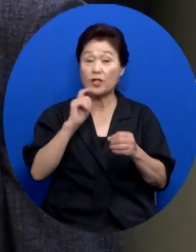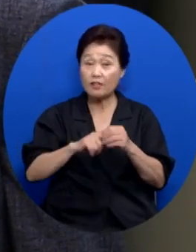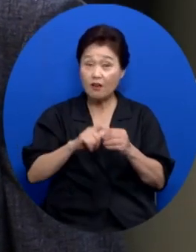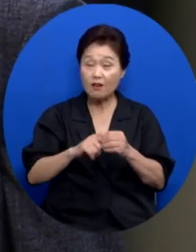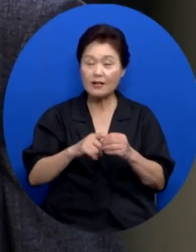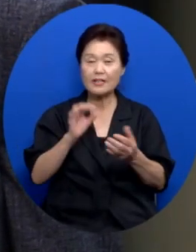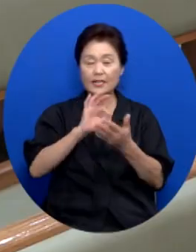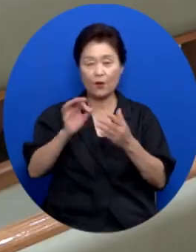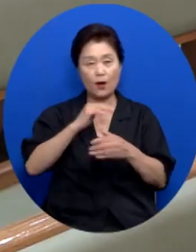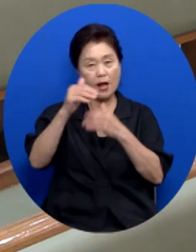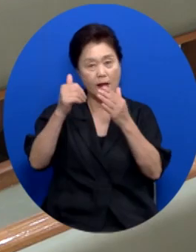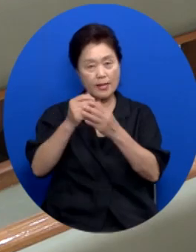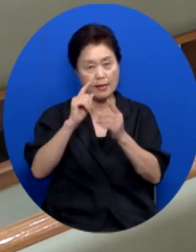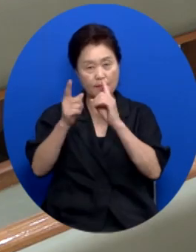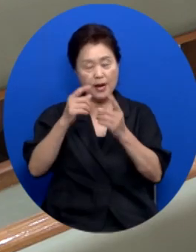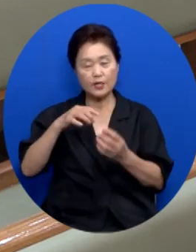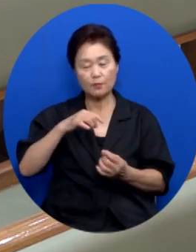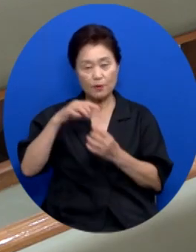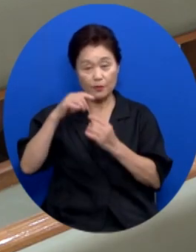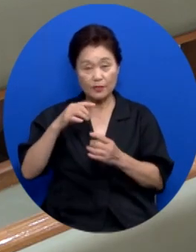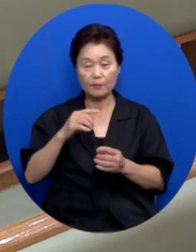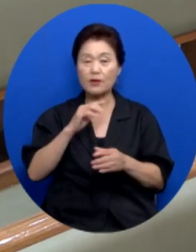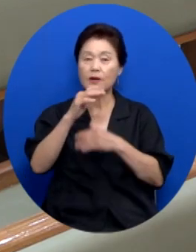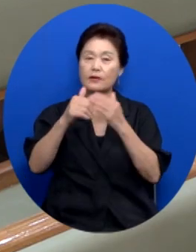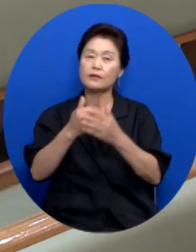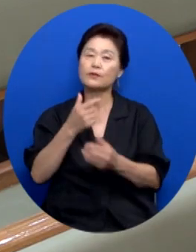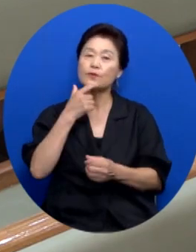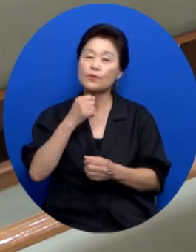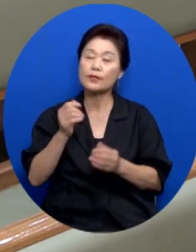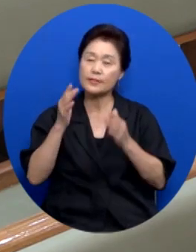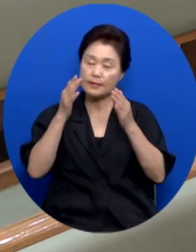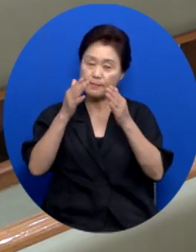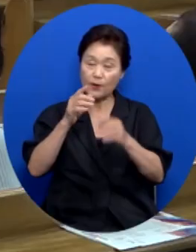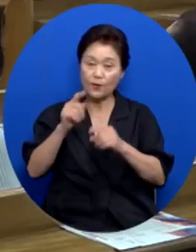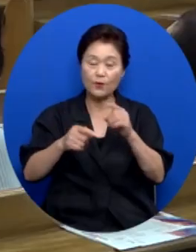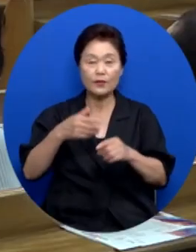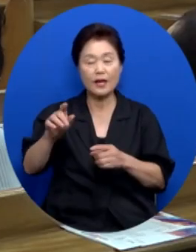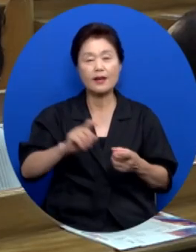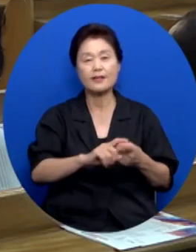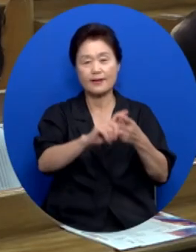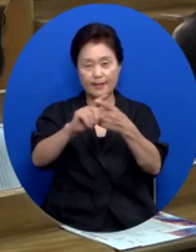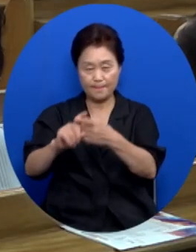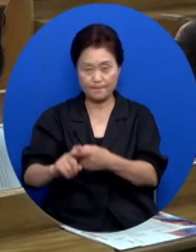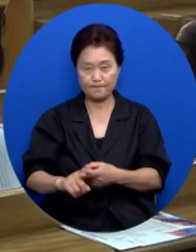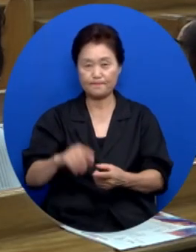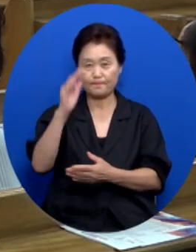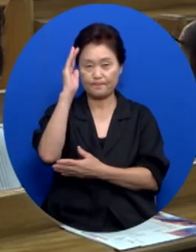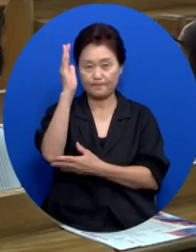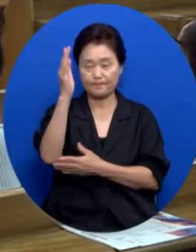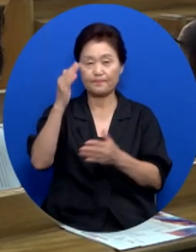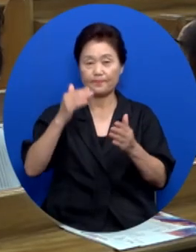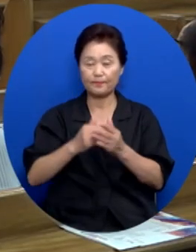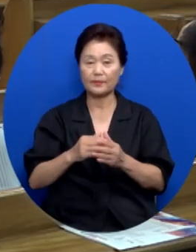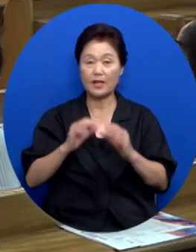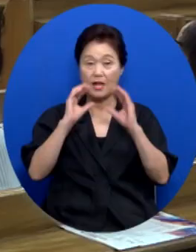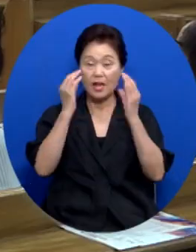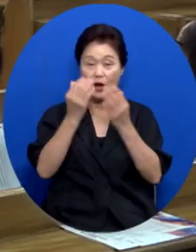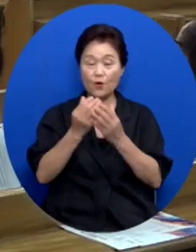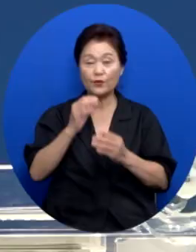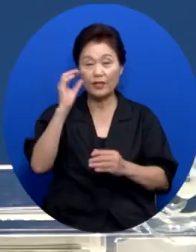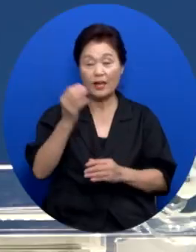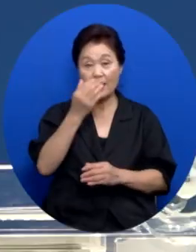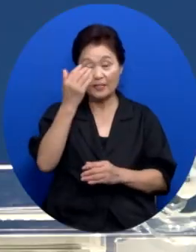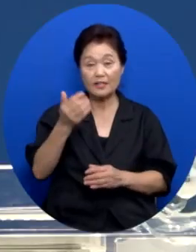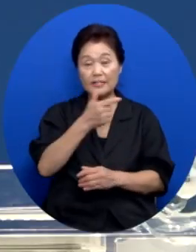묵상하며 말씀에 순종하여 하나님이 원하시는 방향으로 나아가 연합하자고 말했습니다. 이어 해운대 성령